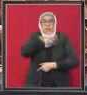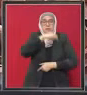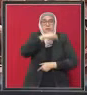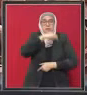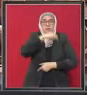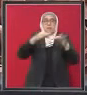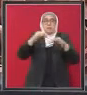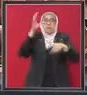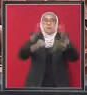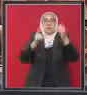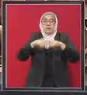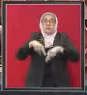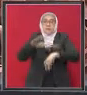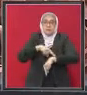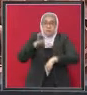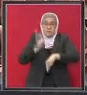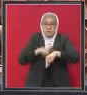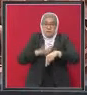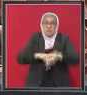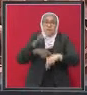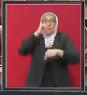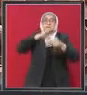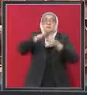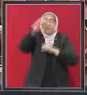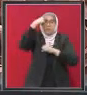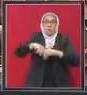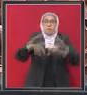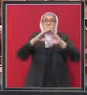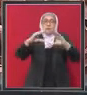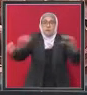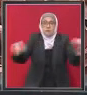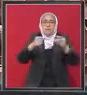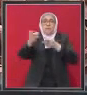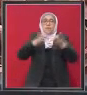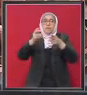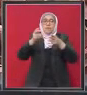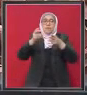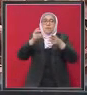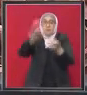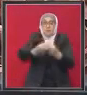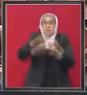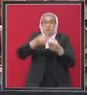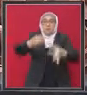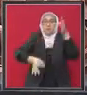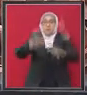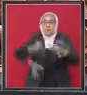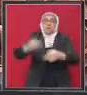majlis mesyuarat tidak mempunyai masa yang cukupnya untuk menyelesaikan urusannya